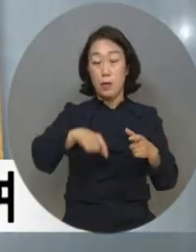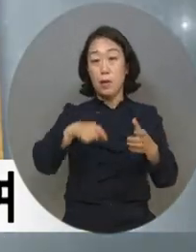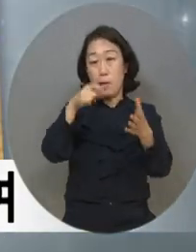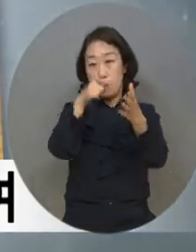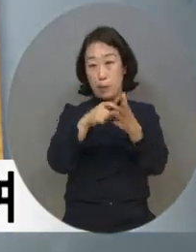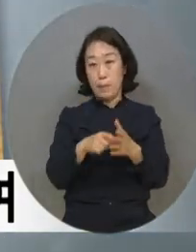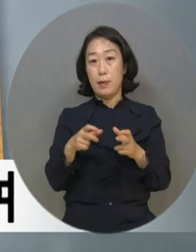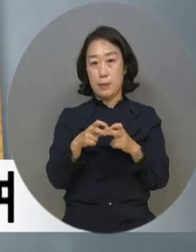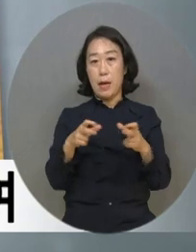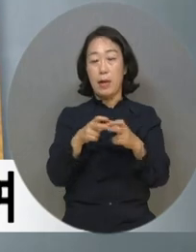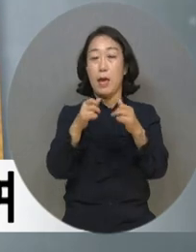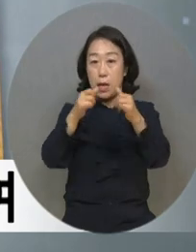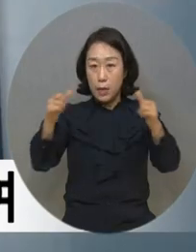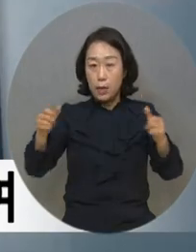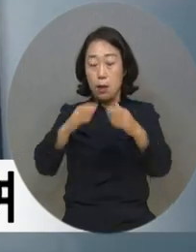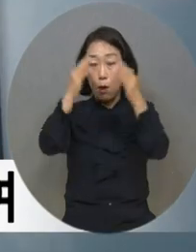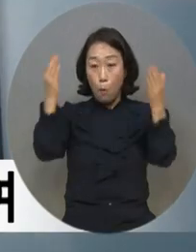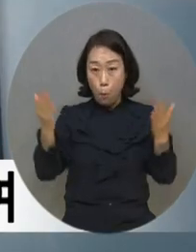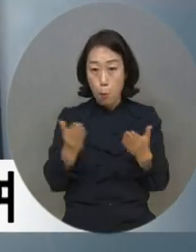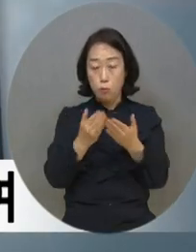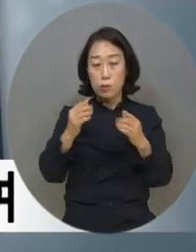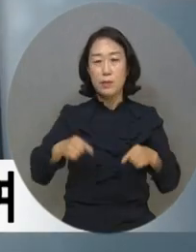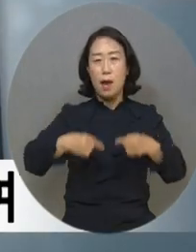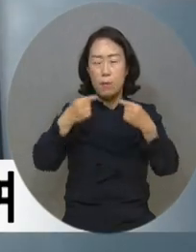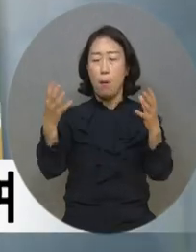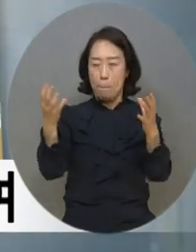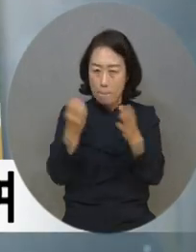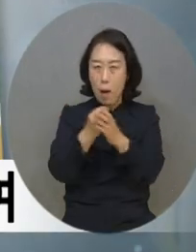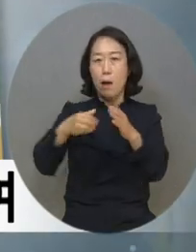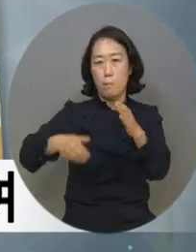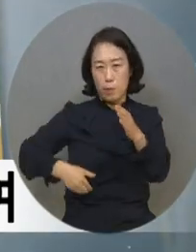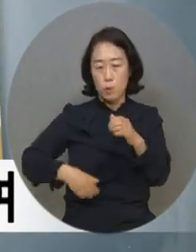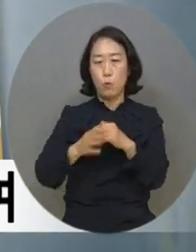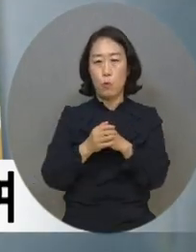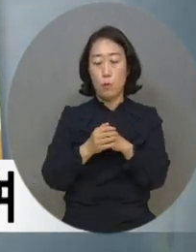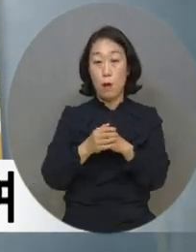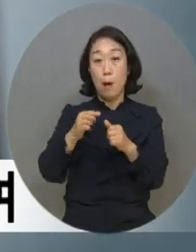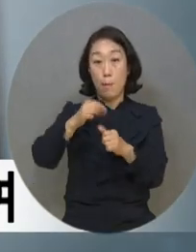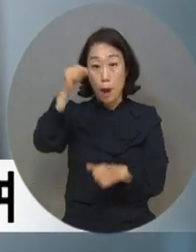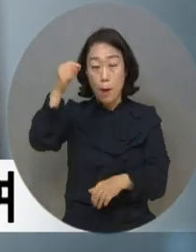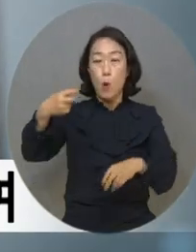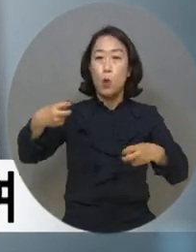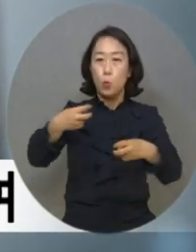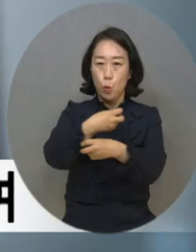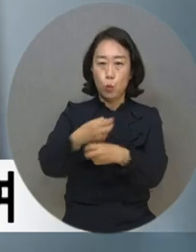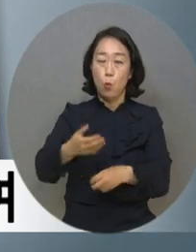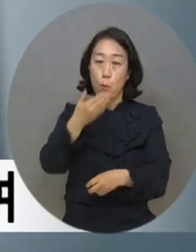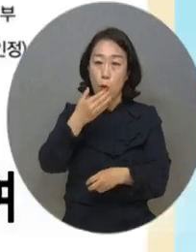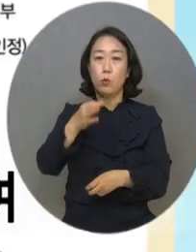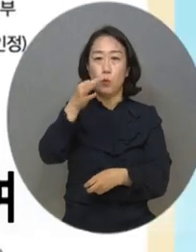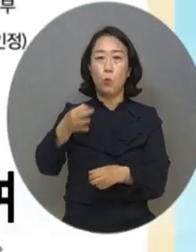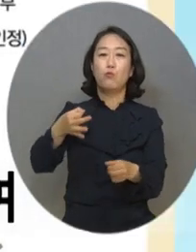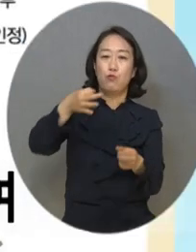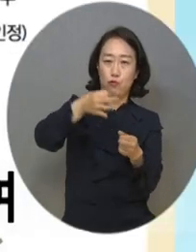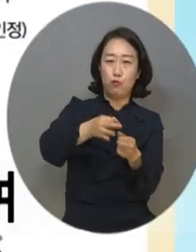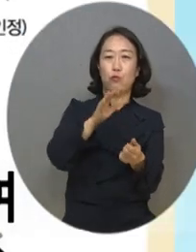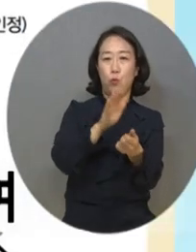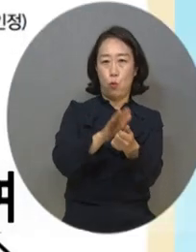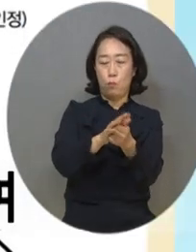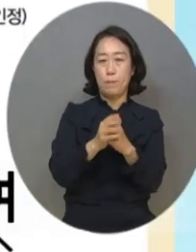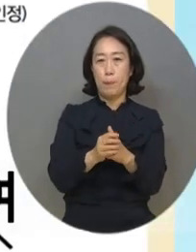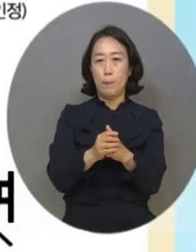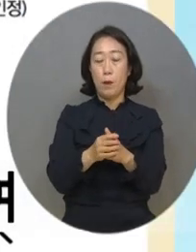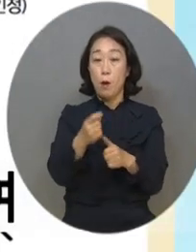등록장애인입니다 교육 전 과정에 참여해야 하며 선발될 경우 교통비와 식비 일부가 지연됩니다 이외에